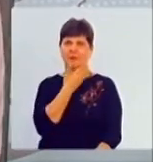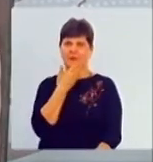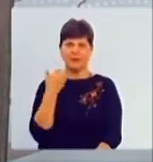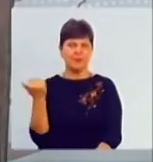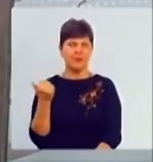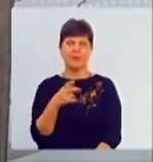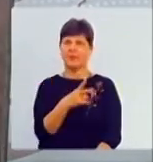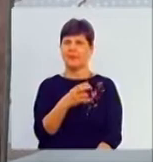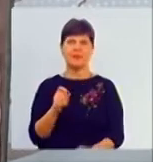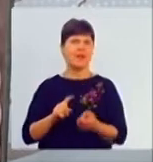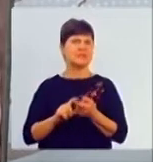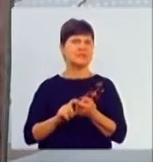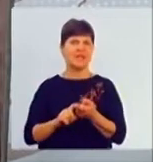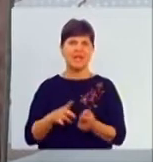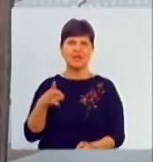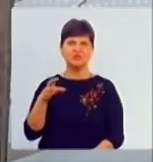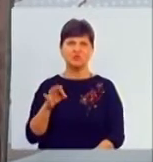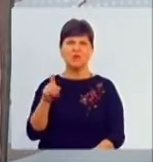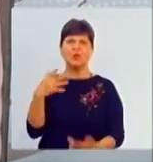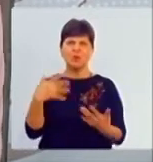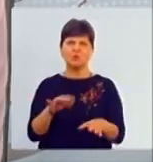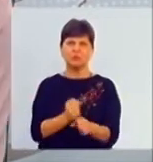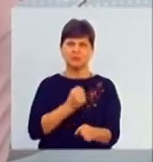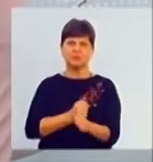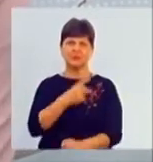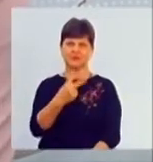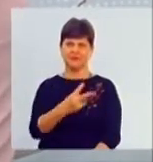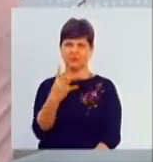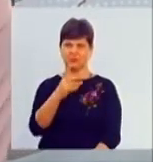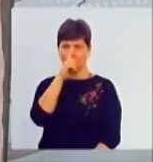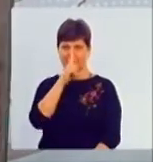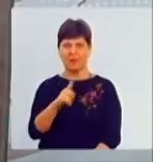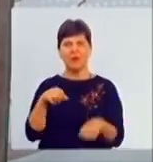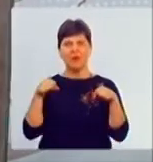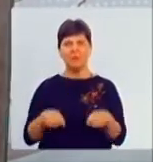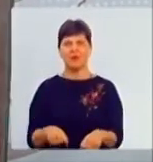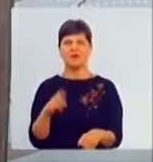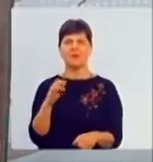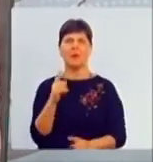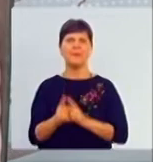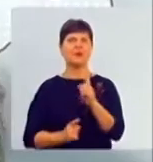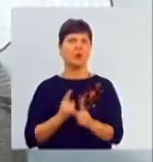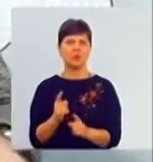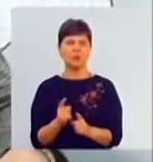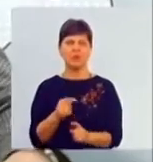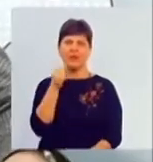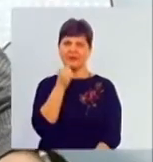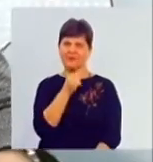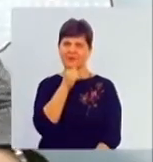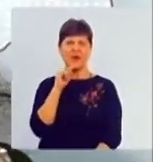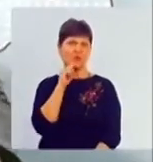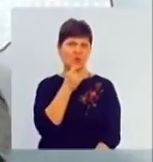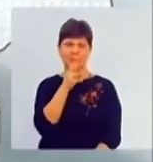незалежно від того, що вона відпрацювала 24 місяці, права на перерахунок. Тіньова економіка та зарплати